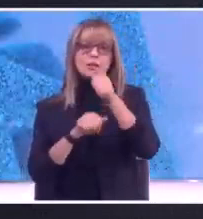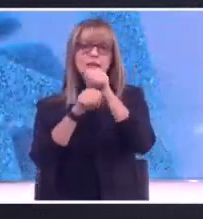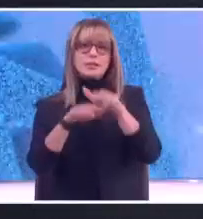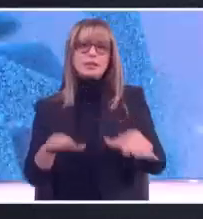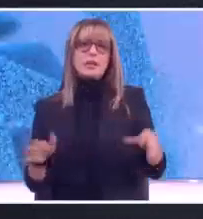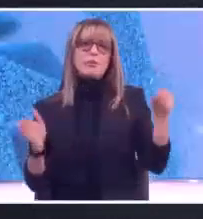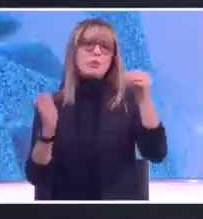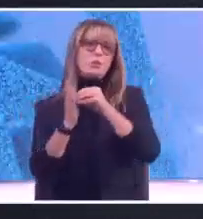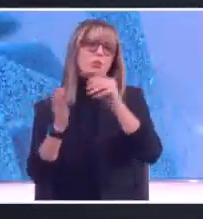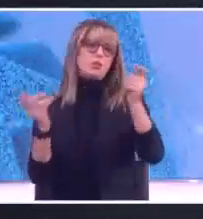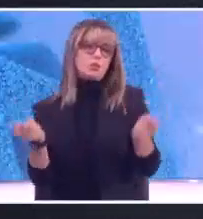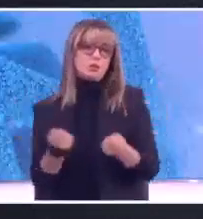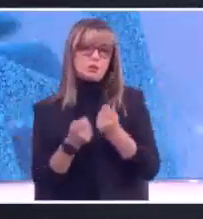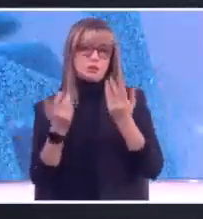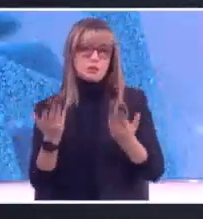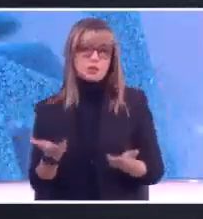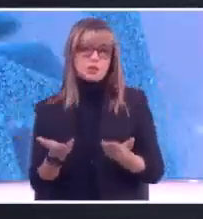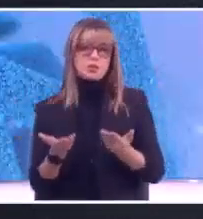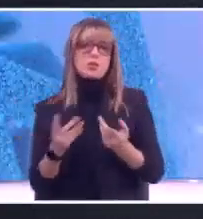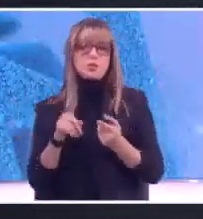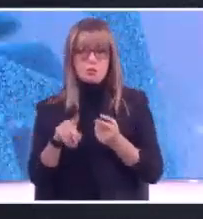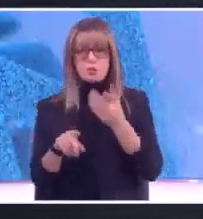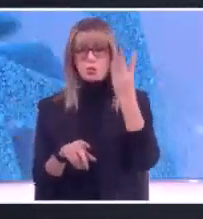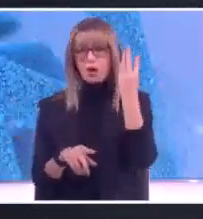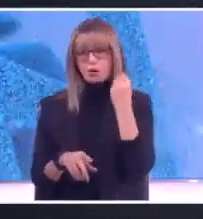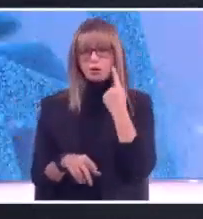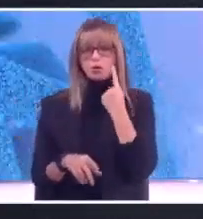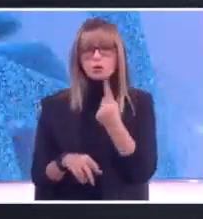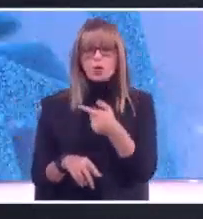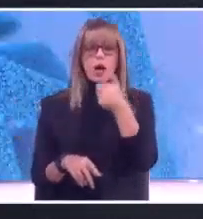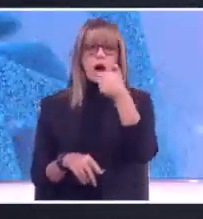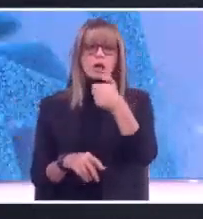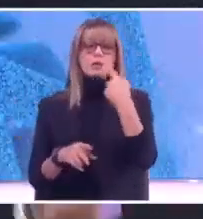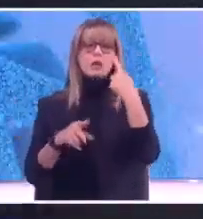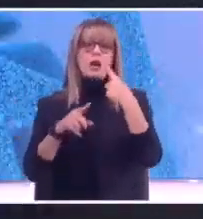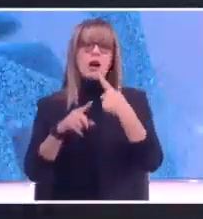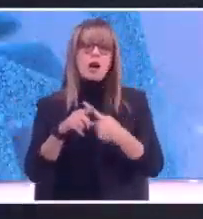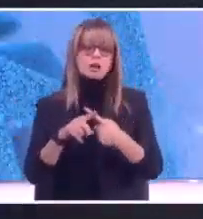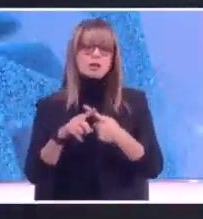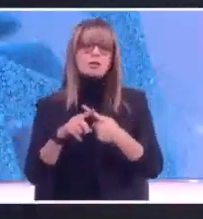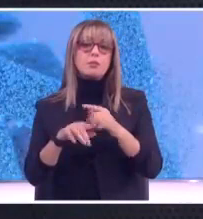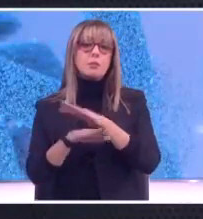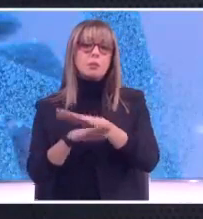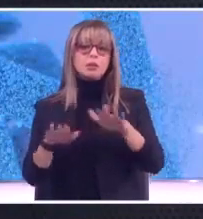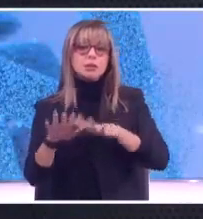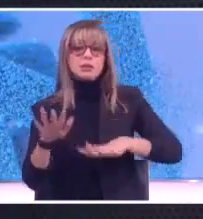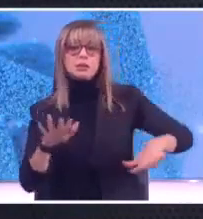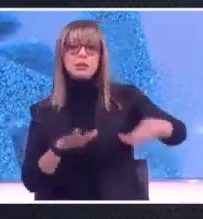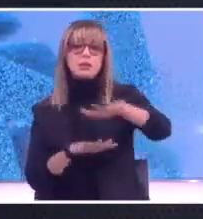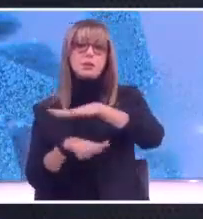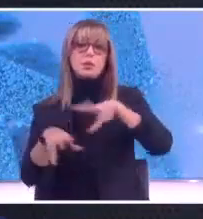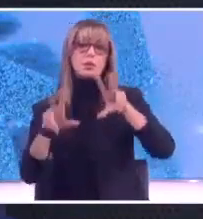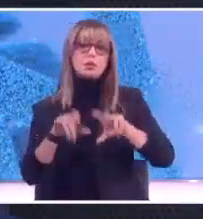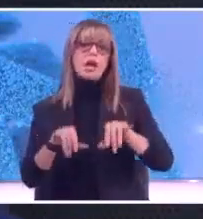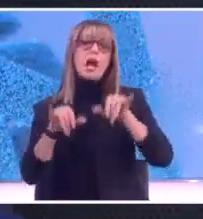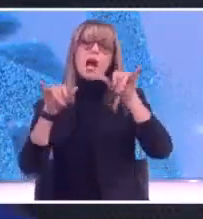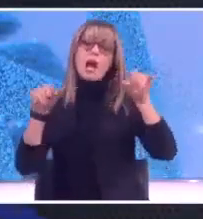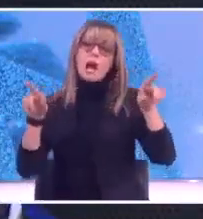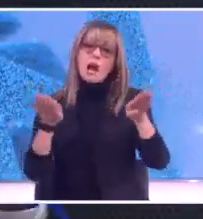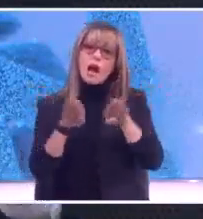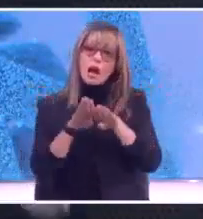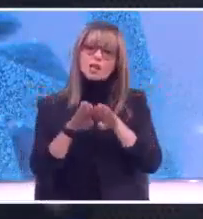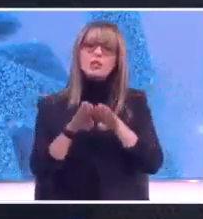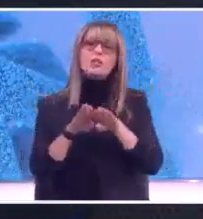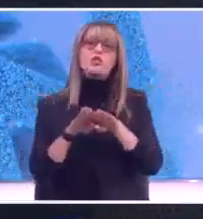bir sistem getirmişti. Öyle anlaşılıyor ki 6 artılı masanın etrafında oturanlar eş